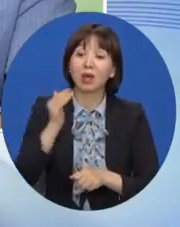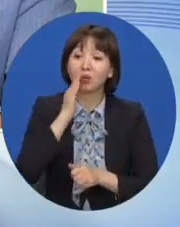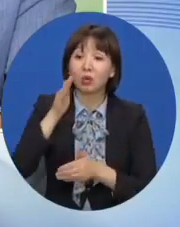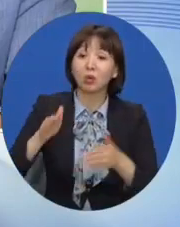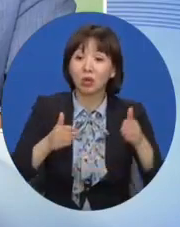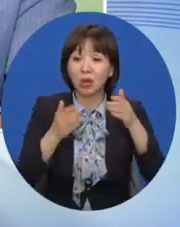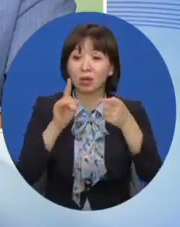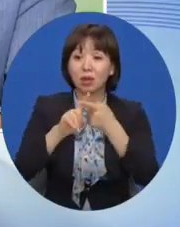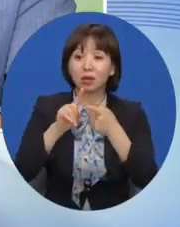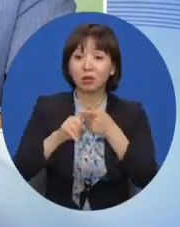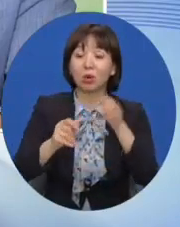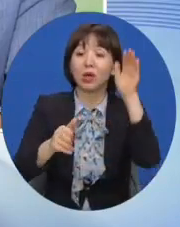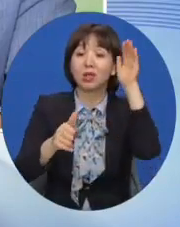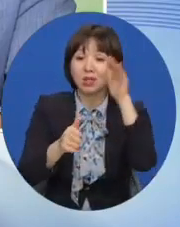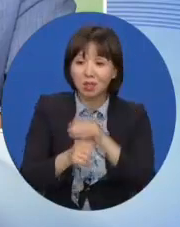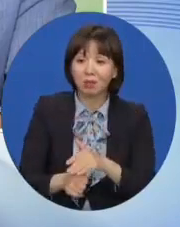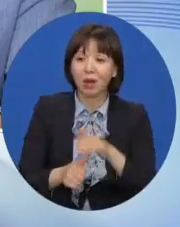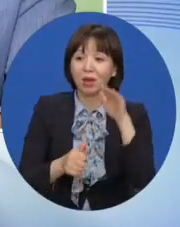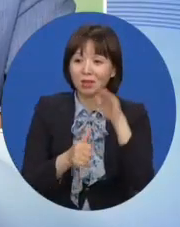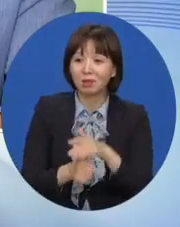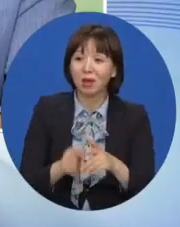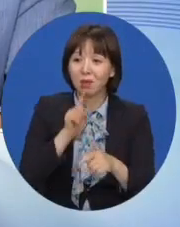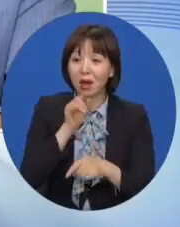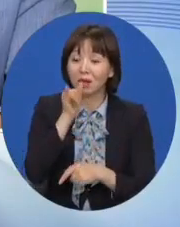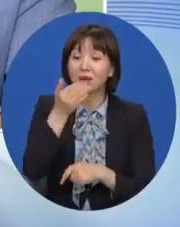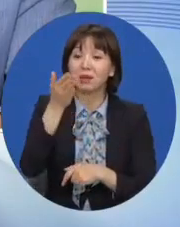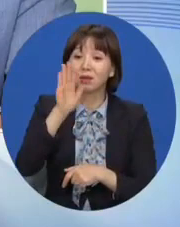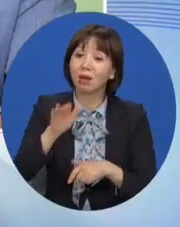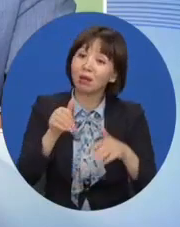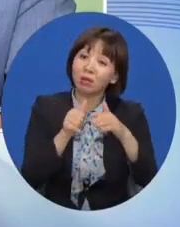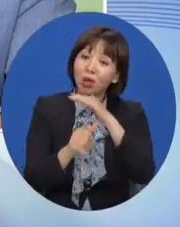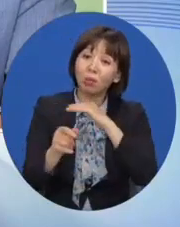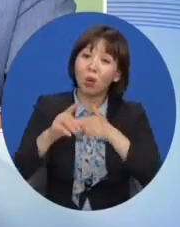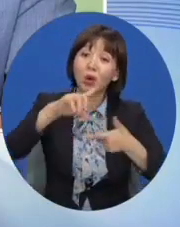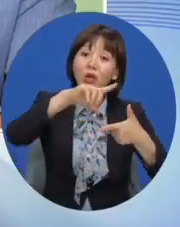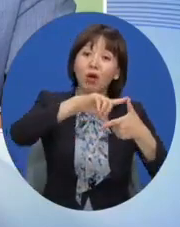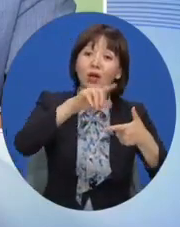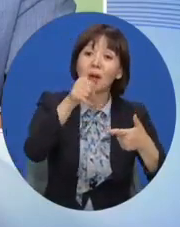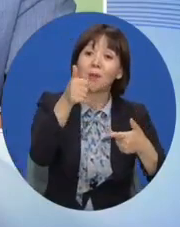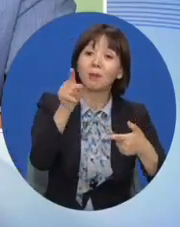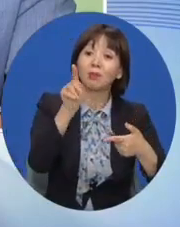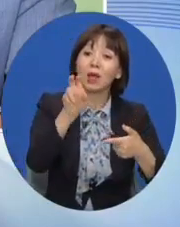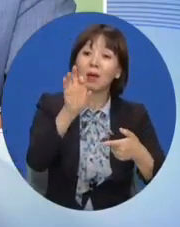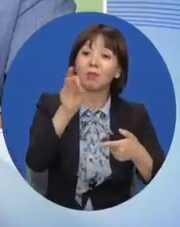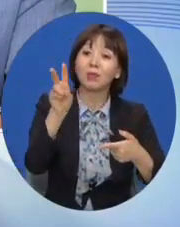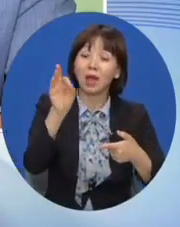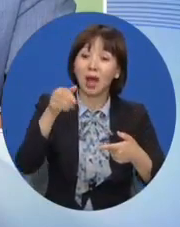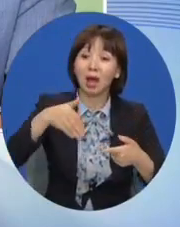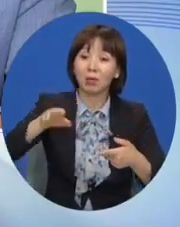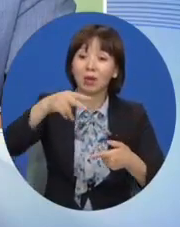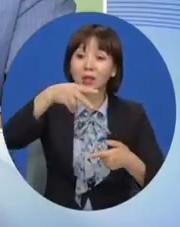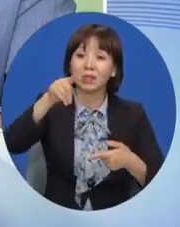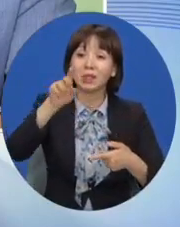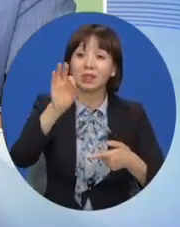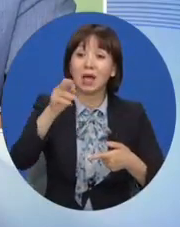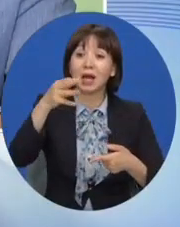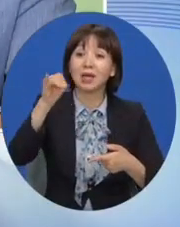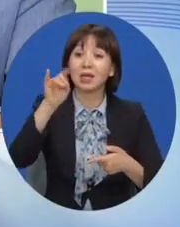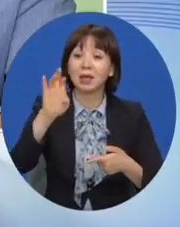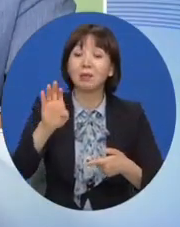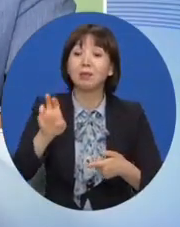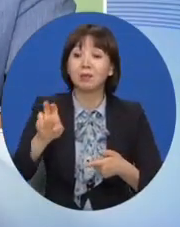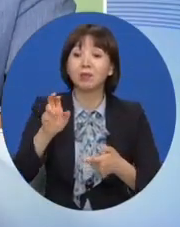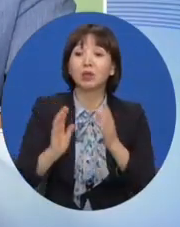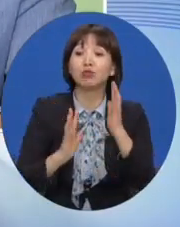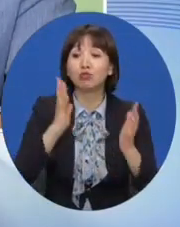실패한 작업 사업이라고 하는데 우리 대표적으로 경남 함양에 가면은 상림숲이라고 있습니다. 바로 우리처럼